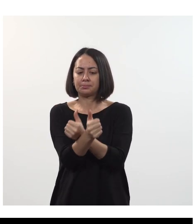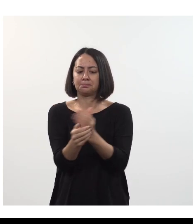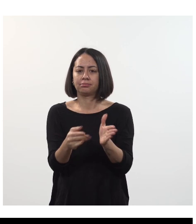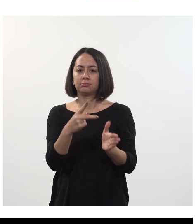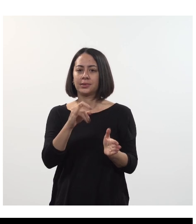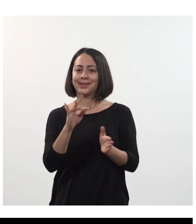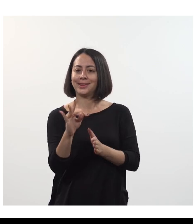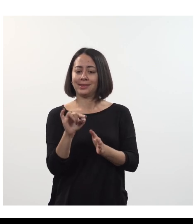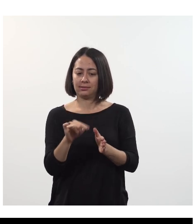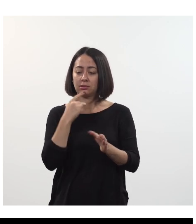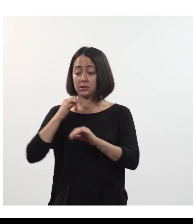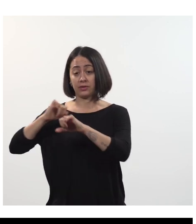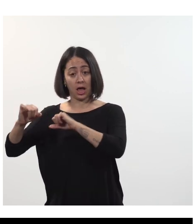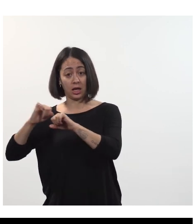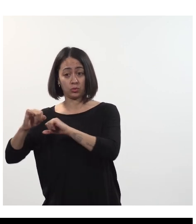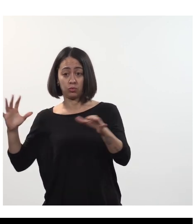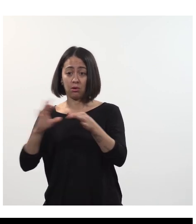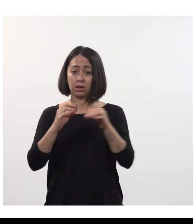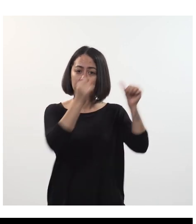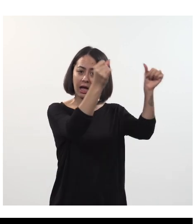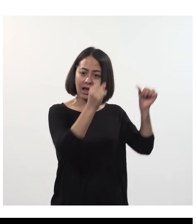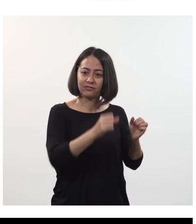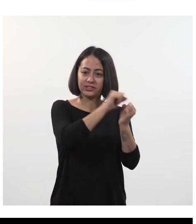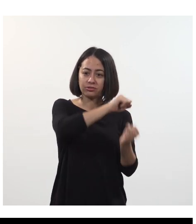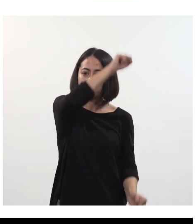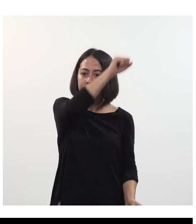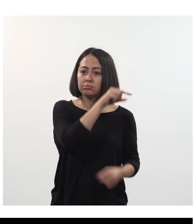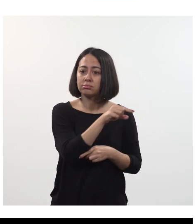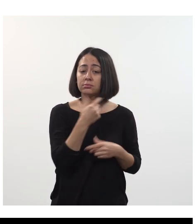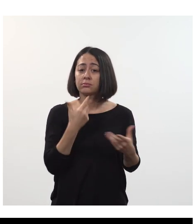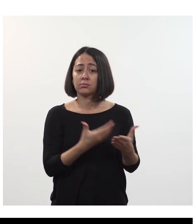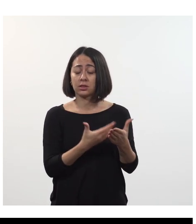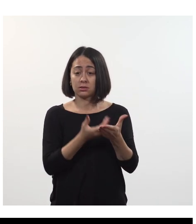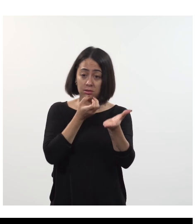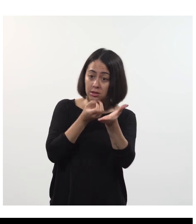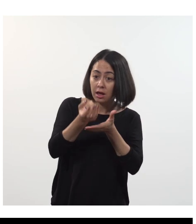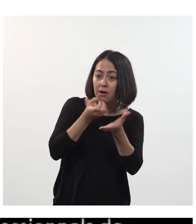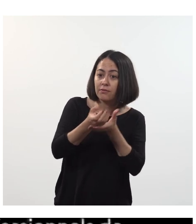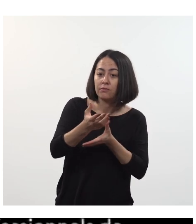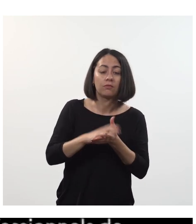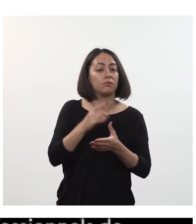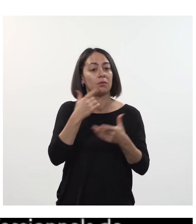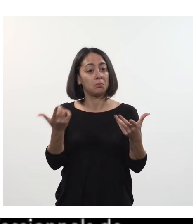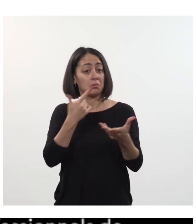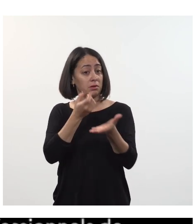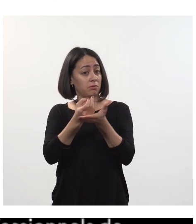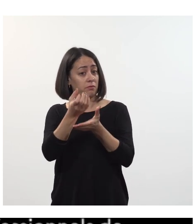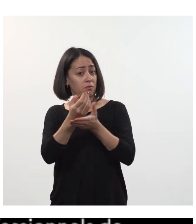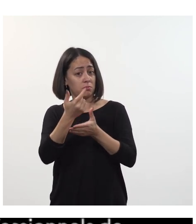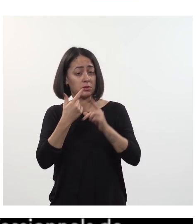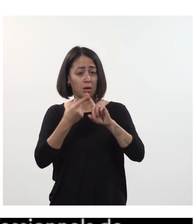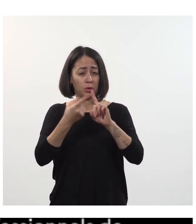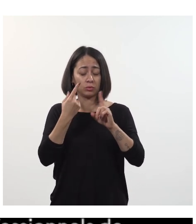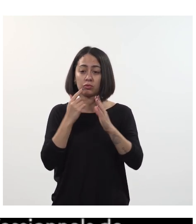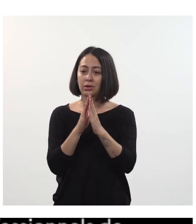en lien avec les actions, les affiches, les kakémonos, des livrets d'informations avec les messages clés, les guides d'action, comme il a